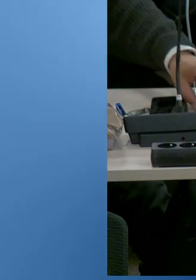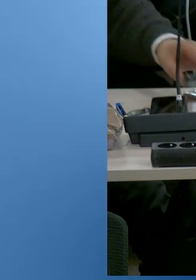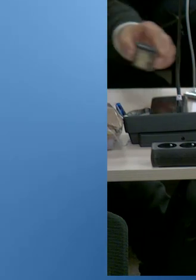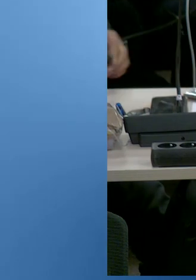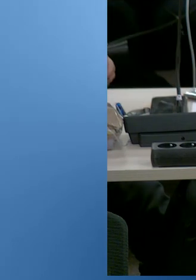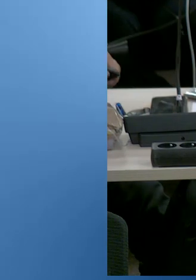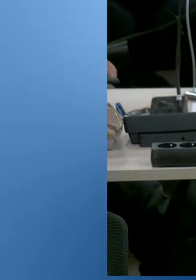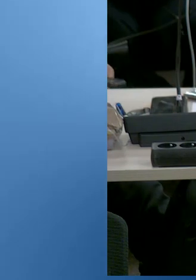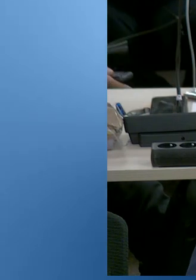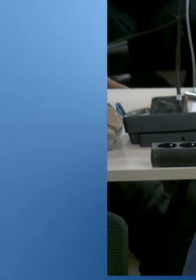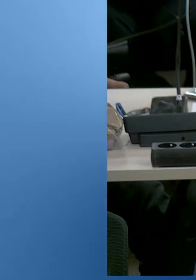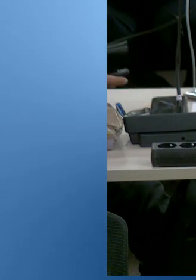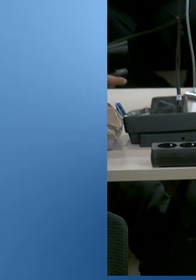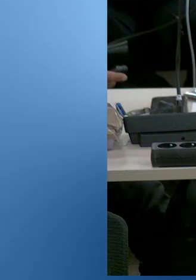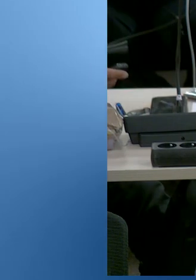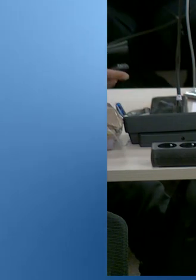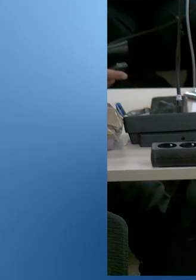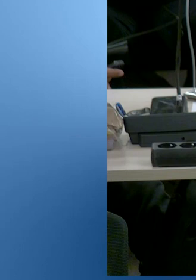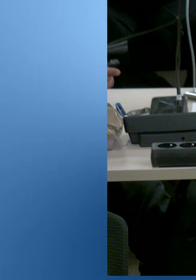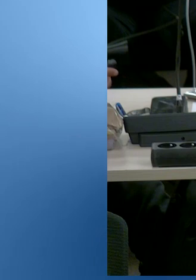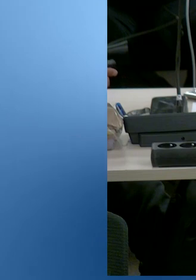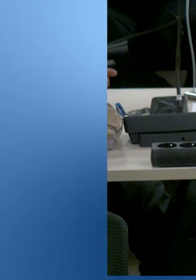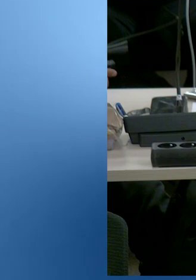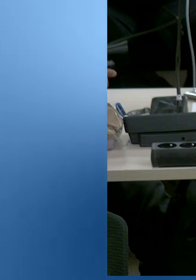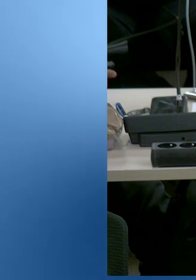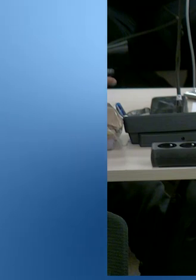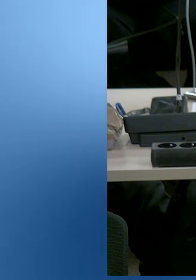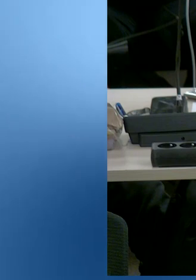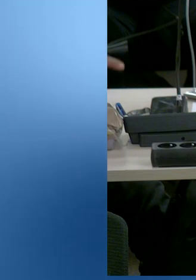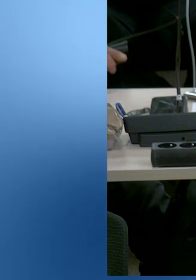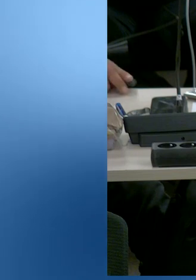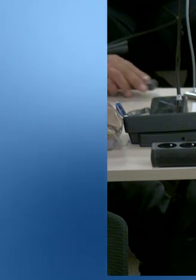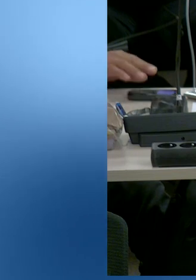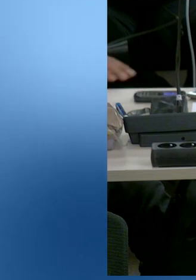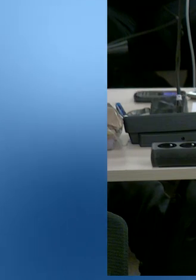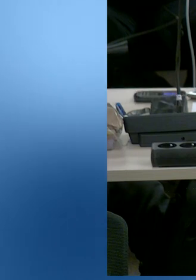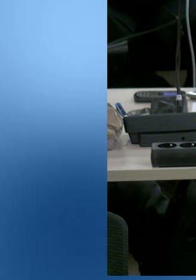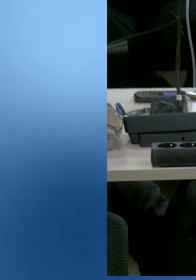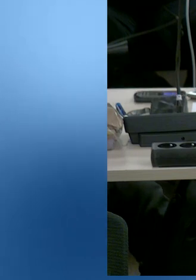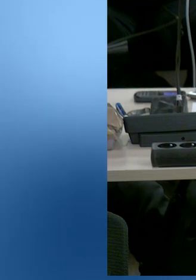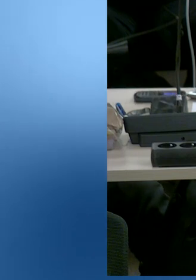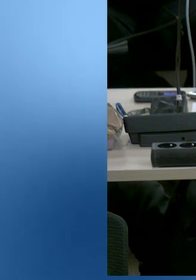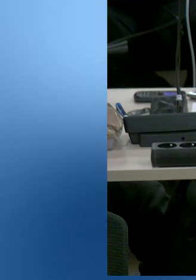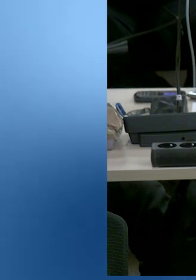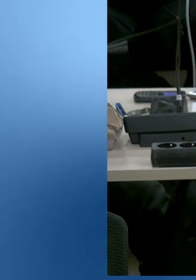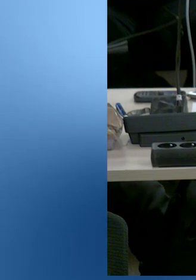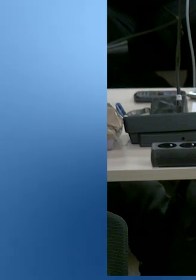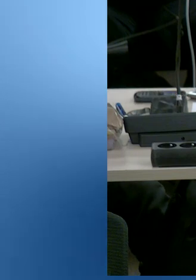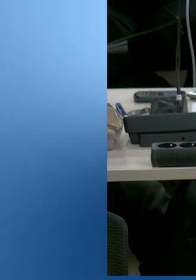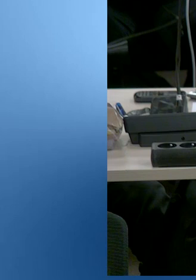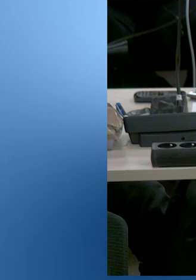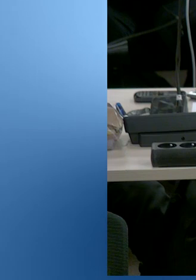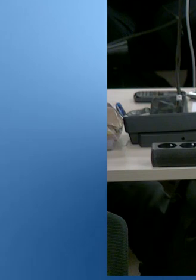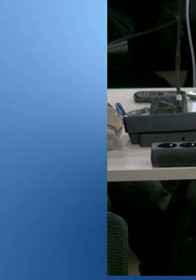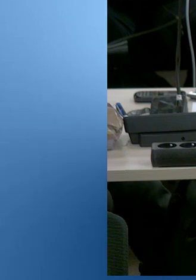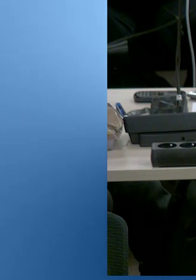artistique puisque c'est une régie mais des opérations artistiques et on constate que sur cette période là il y a une une une certaine constance de des des